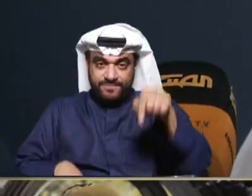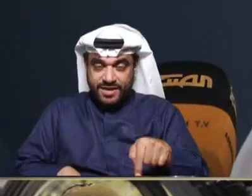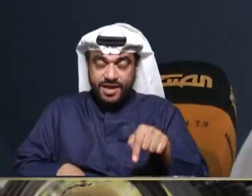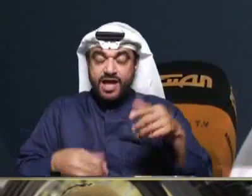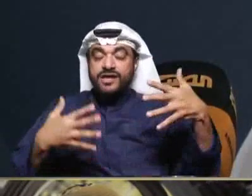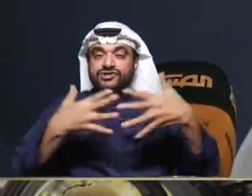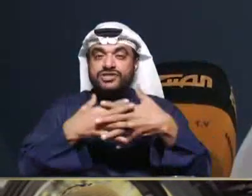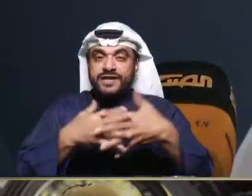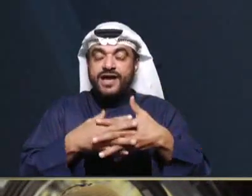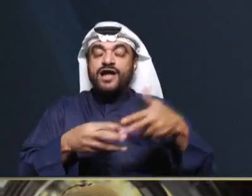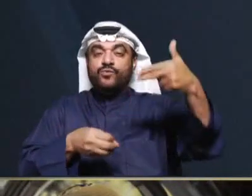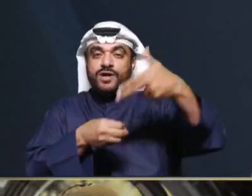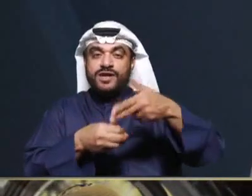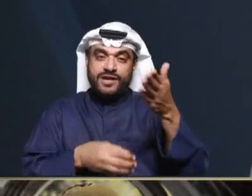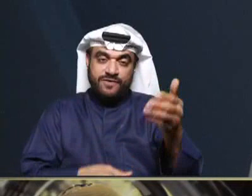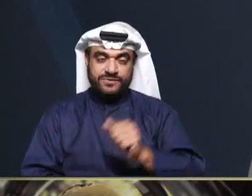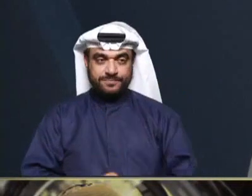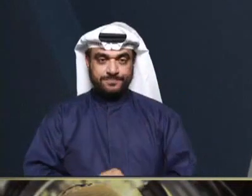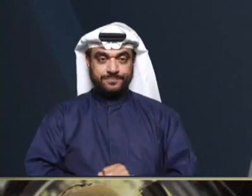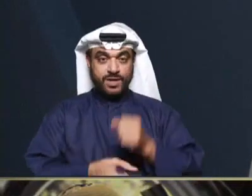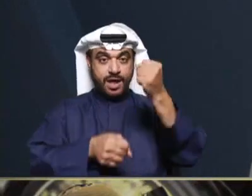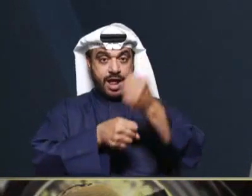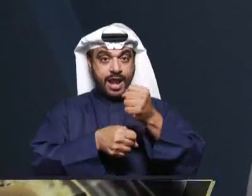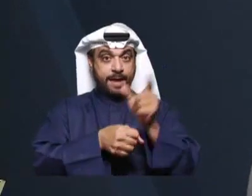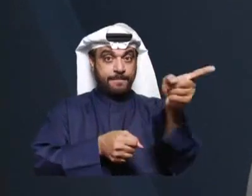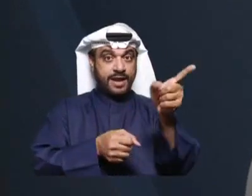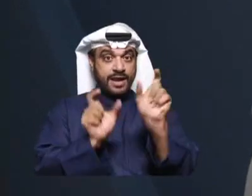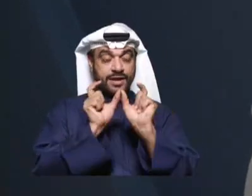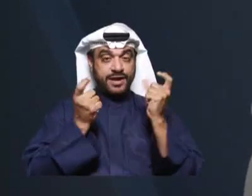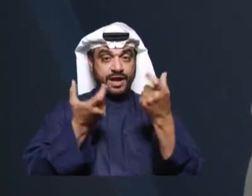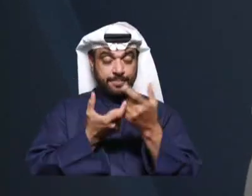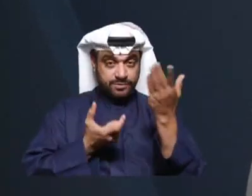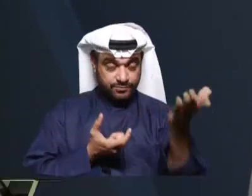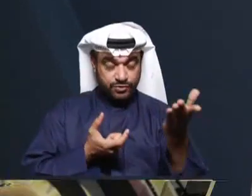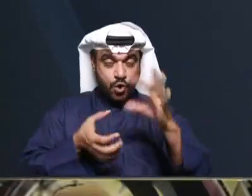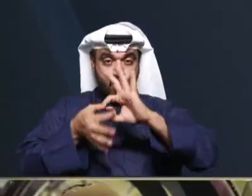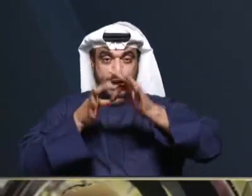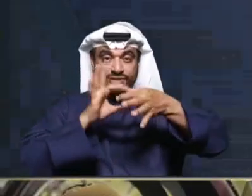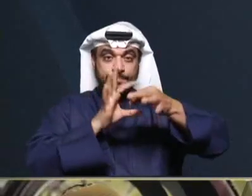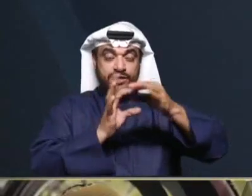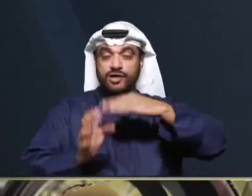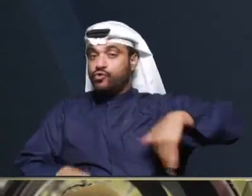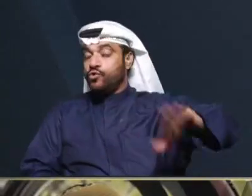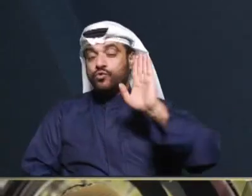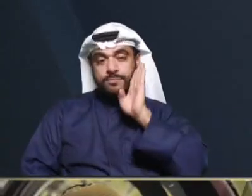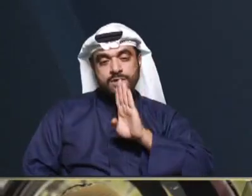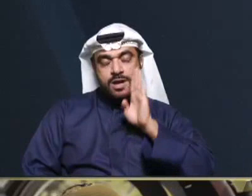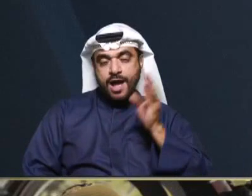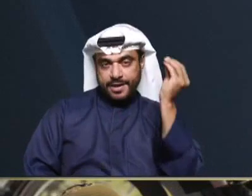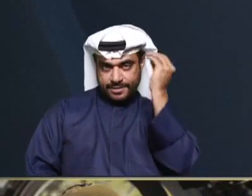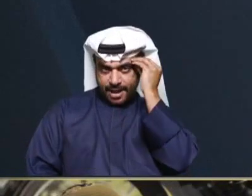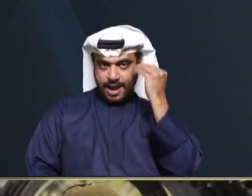النفط والبتروكيماويات. العمل النقابي زي ما كلنا تعلمنا وأساتذتنا